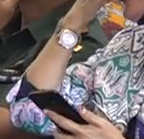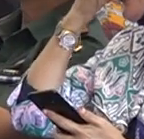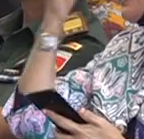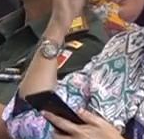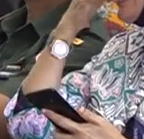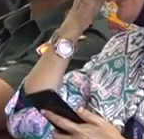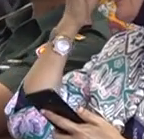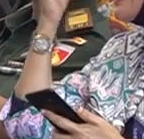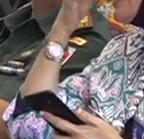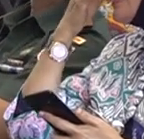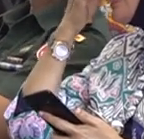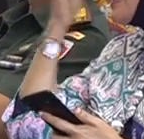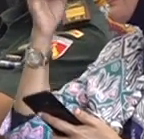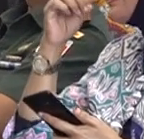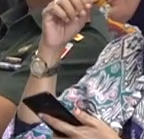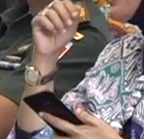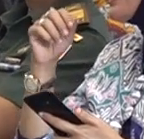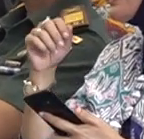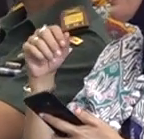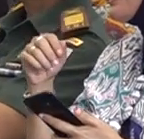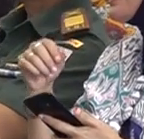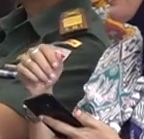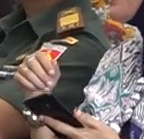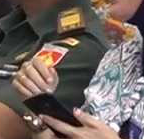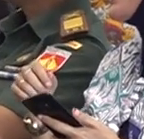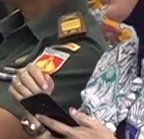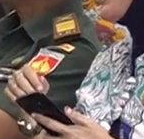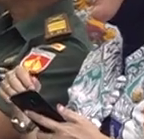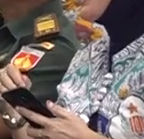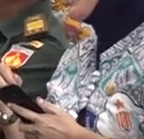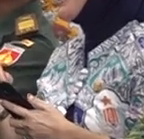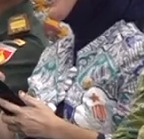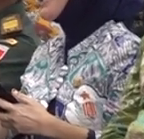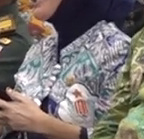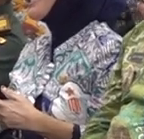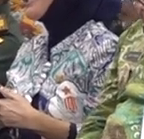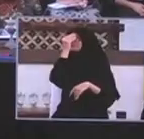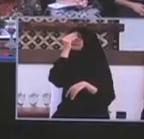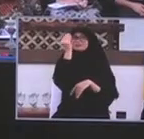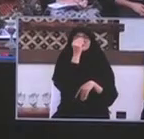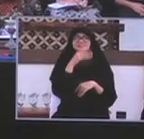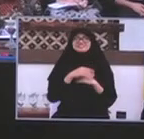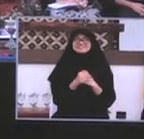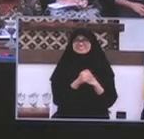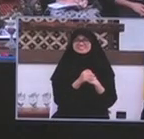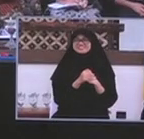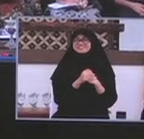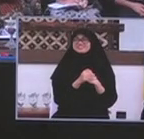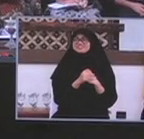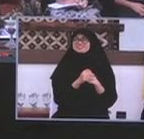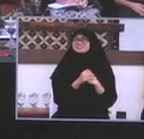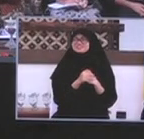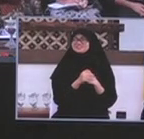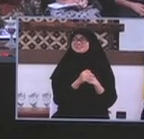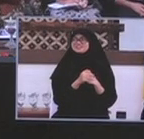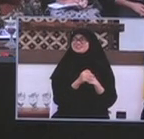I hate aku MW ngomong baik daripada nengok-nengok malah Keroro opo Yaya apa Mas